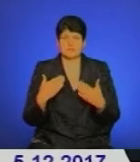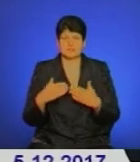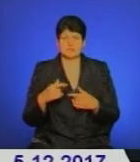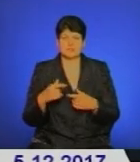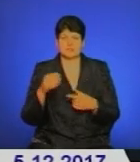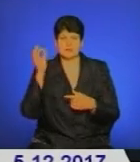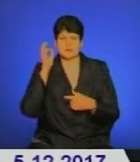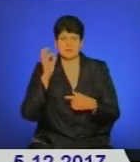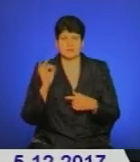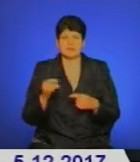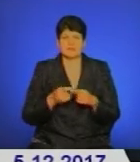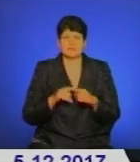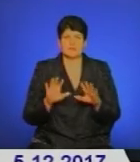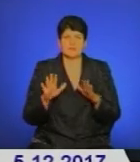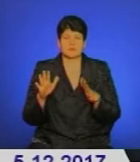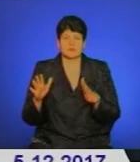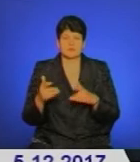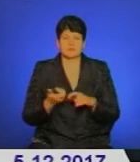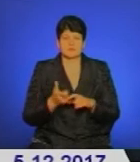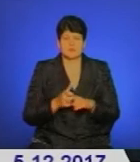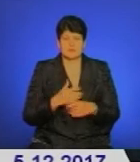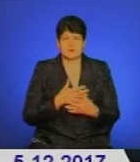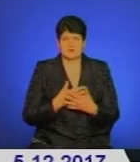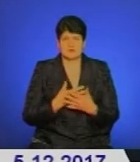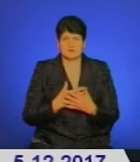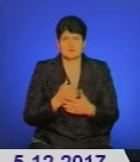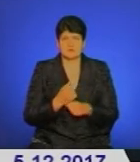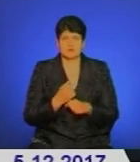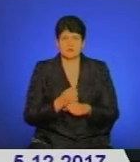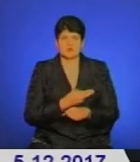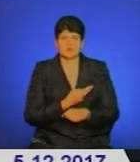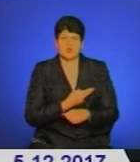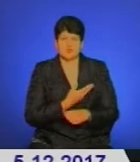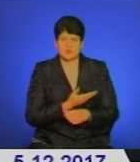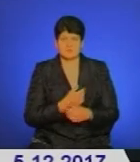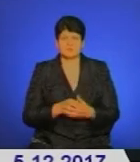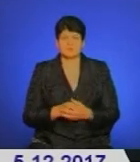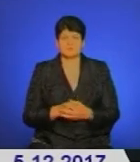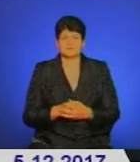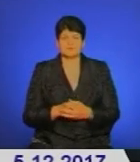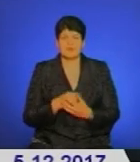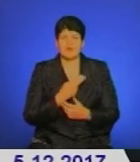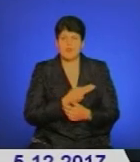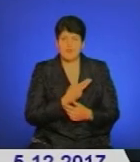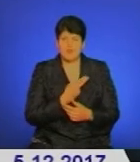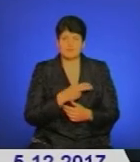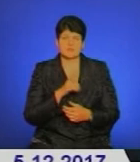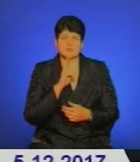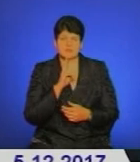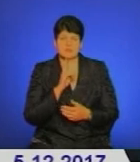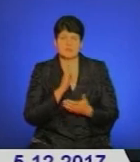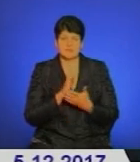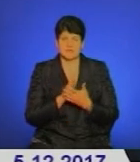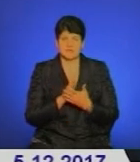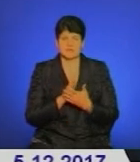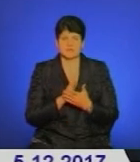Германією. В даний момент дуже активно вони працюють з Польщею. И в Польше у Кременца есть